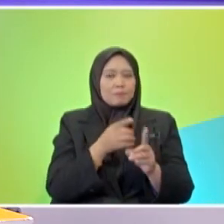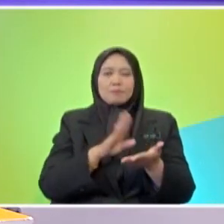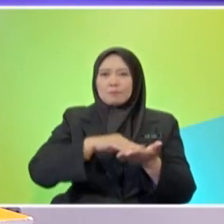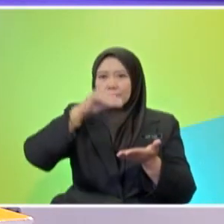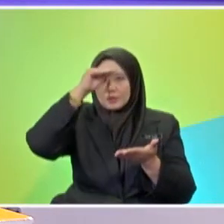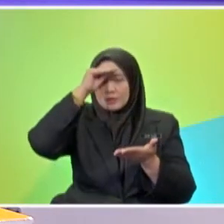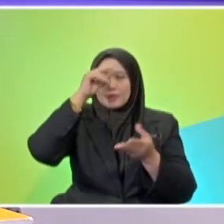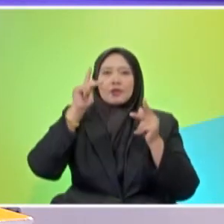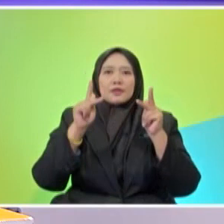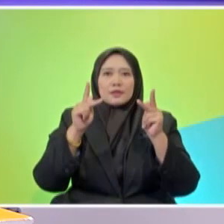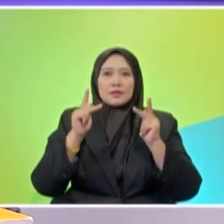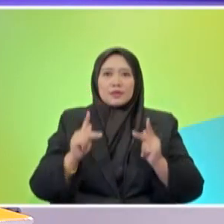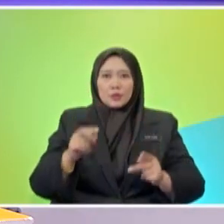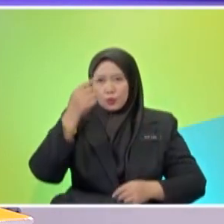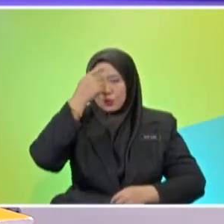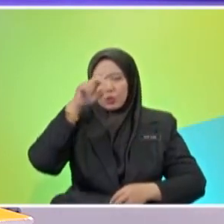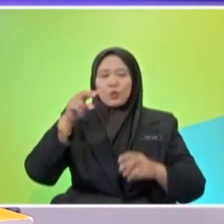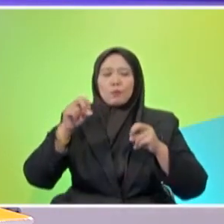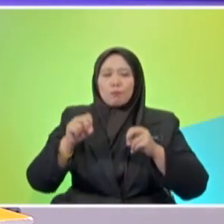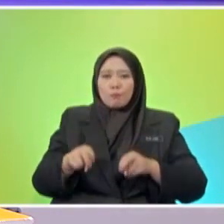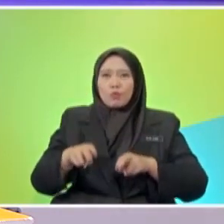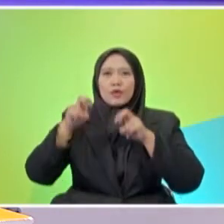mempunyai kaedah-kaedah dia lah. Kalau Ifan tengok pada